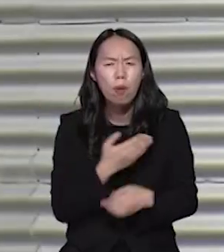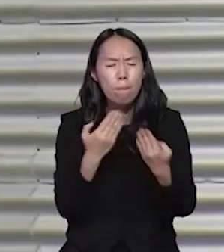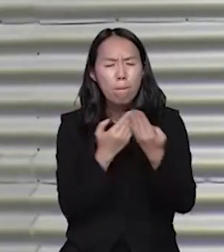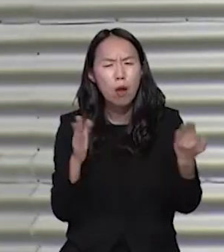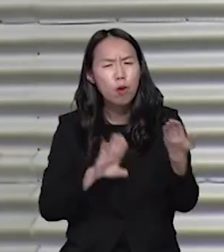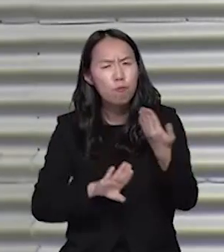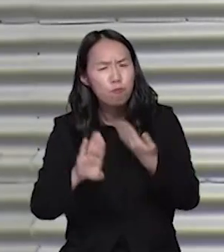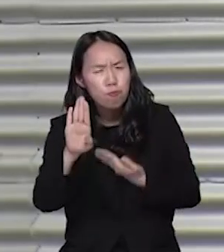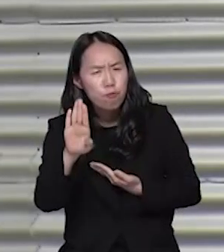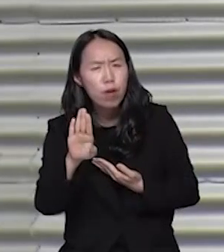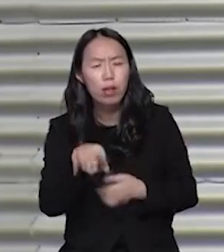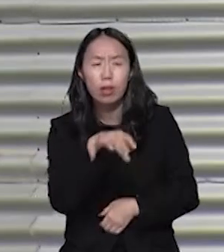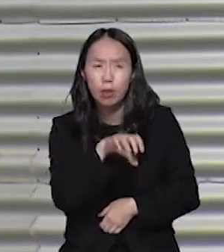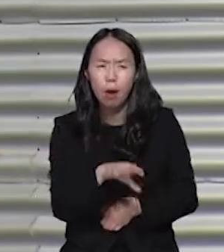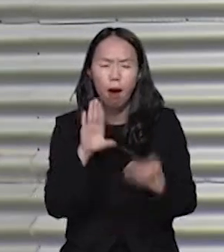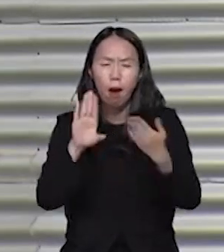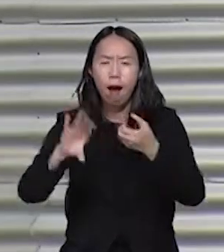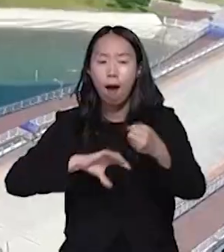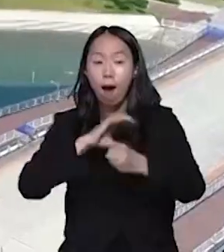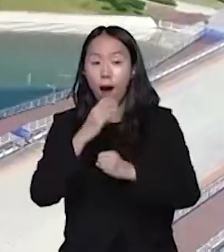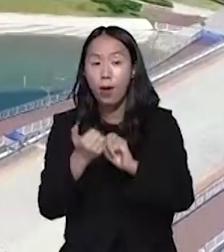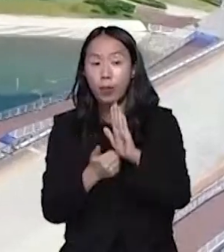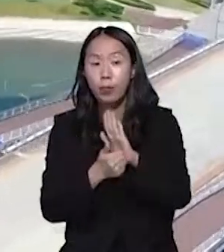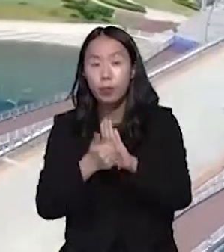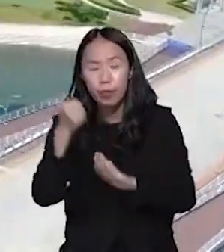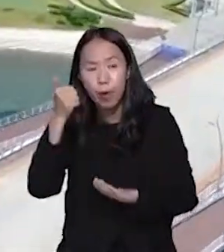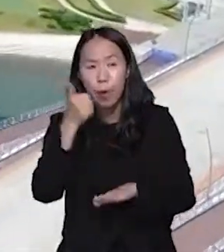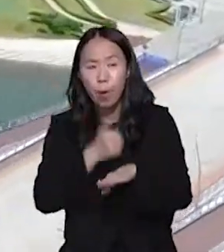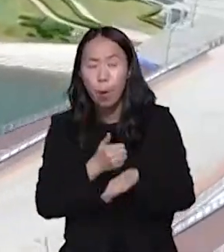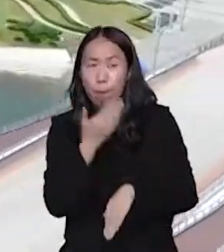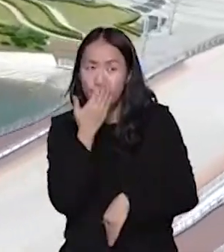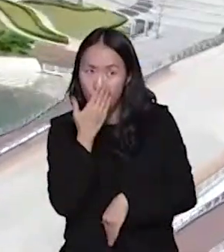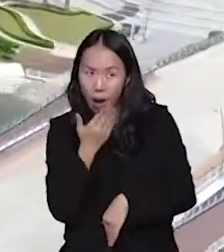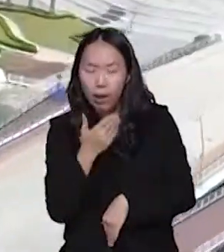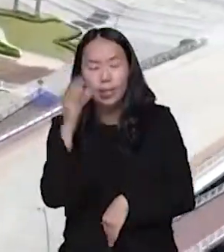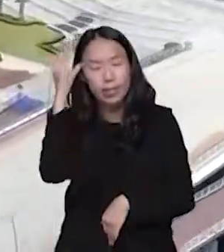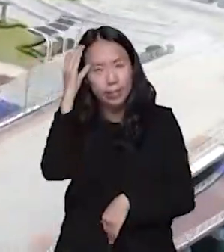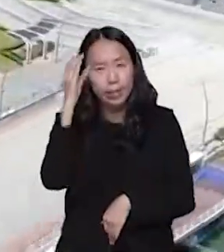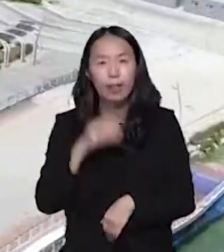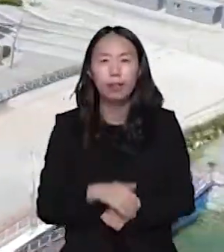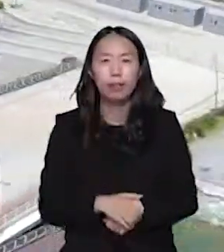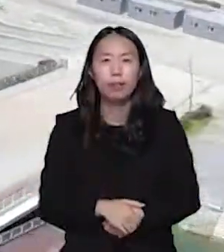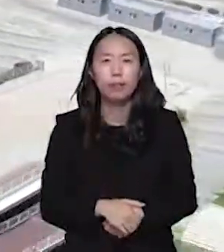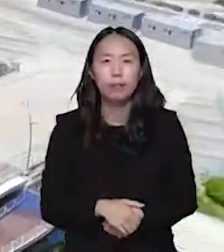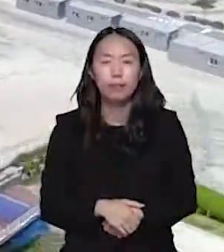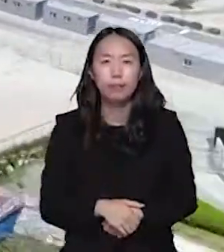여수가 글로벌 도시로 도약할 수 있을지 주목됩니다 KBC 박승인 있니다